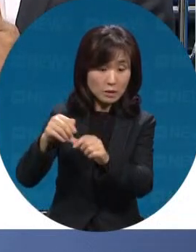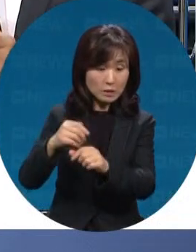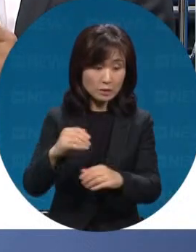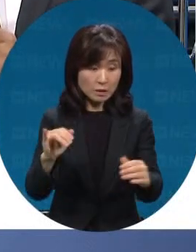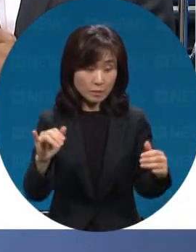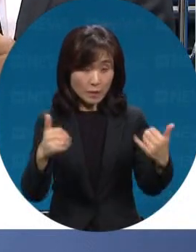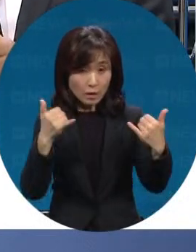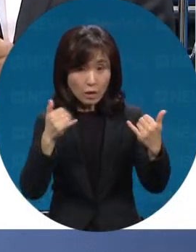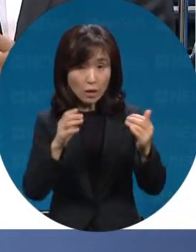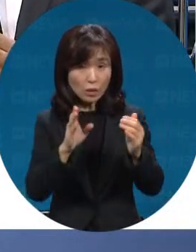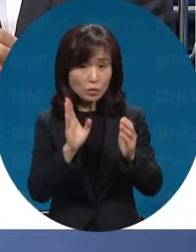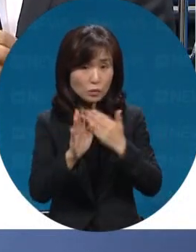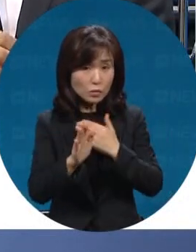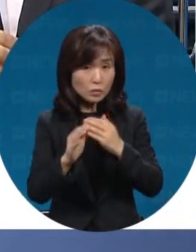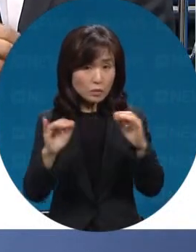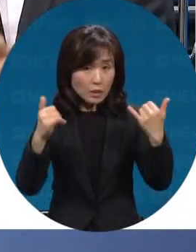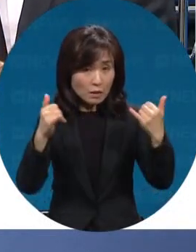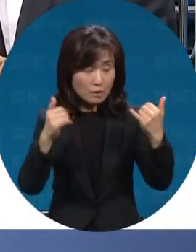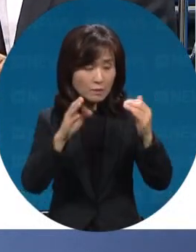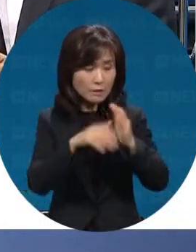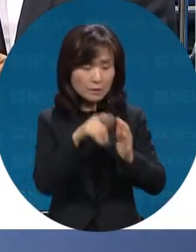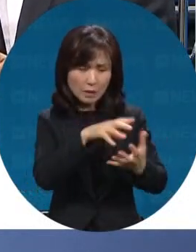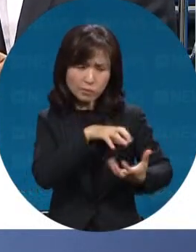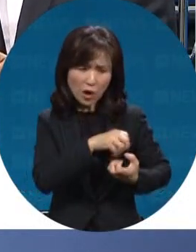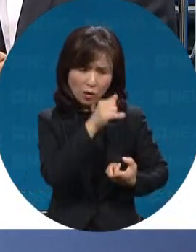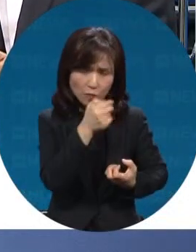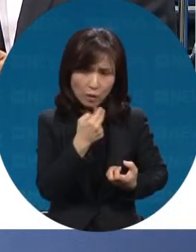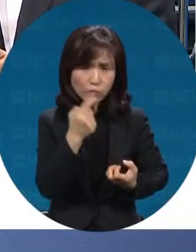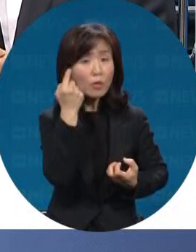이분이 심정지인지 아닌지 전화상으로 물어봅니다.